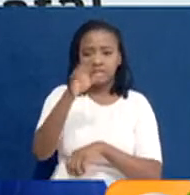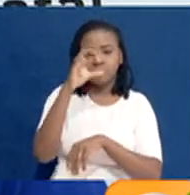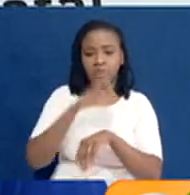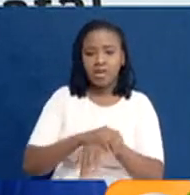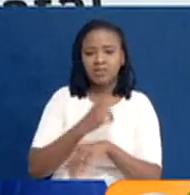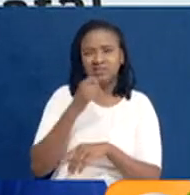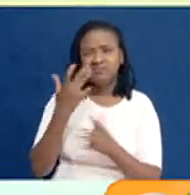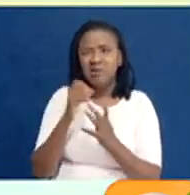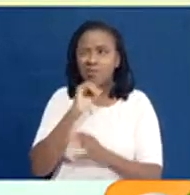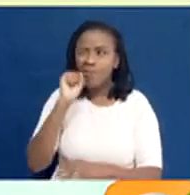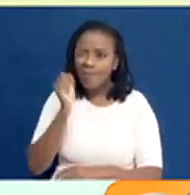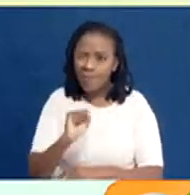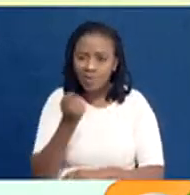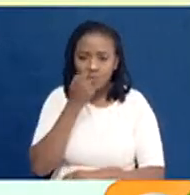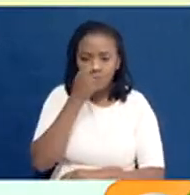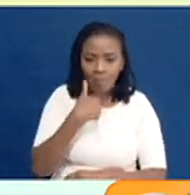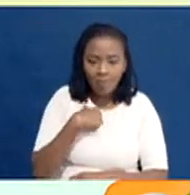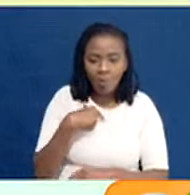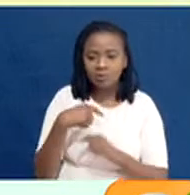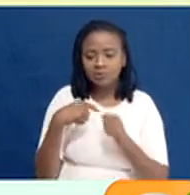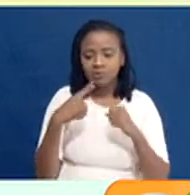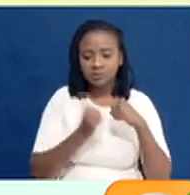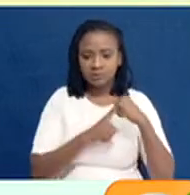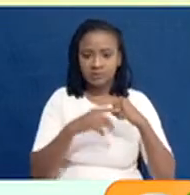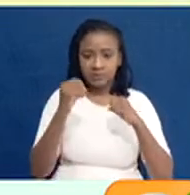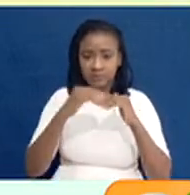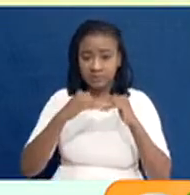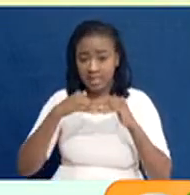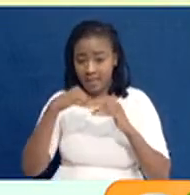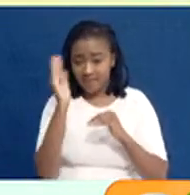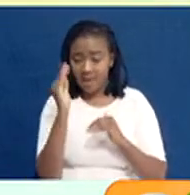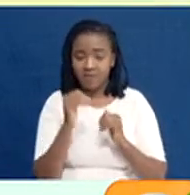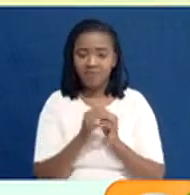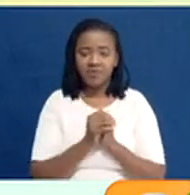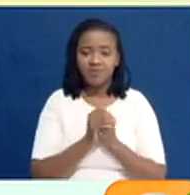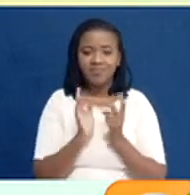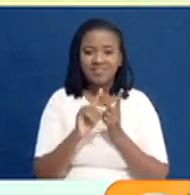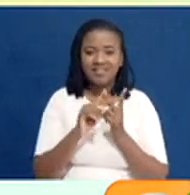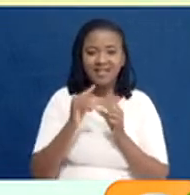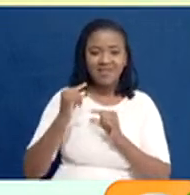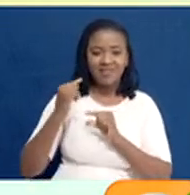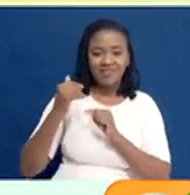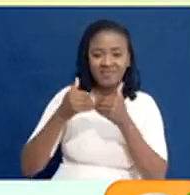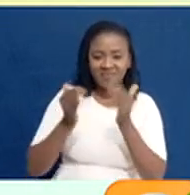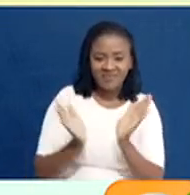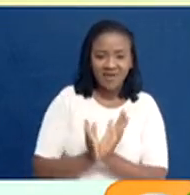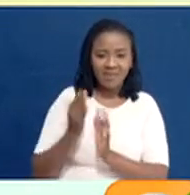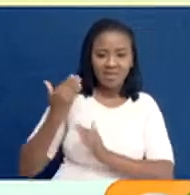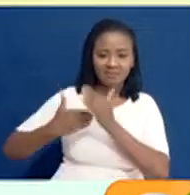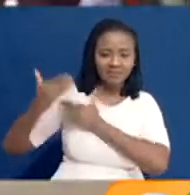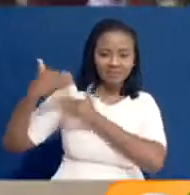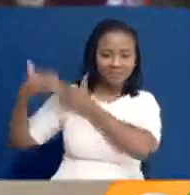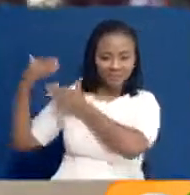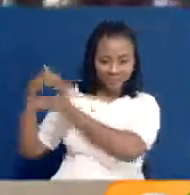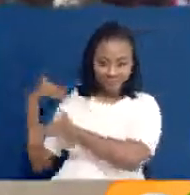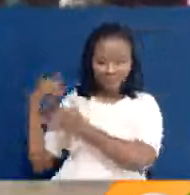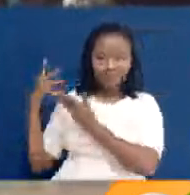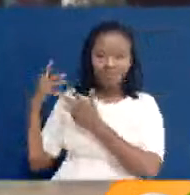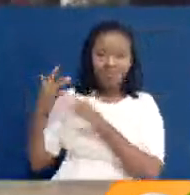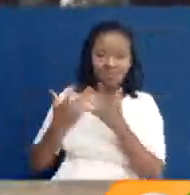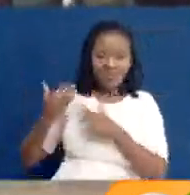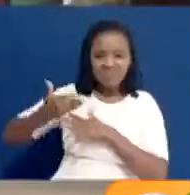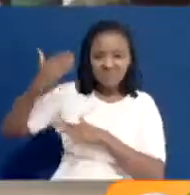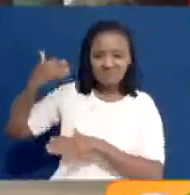60 kuelekea. Cha pili ni wanasema hiyo genetics ama kwa familia. Utafiti unasema